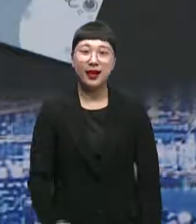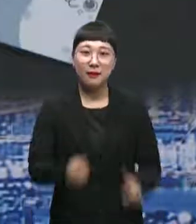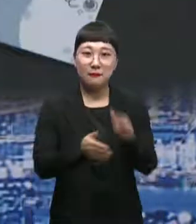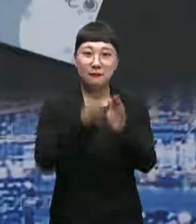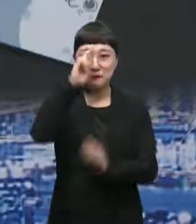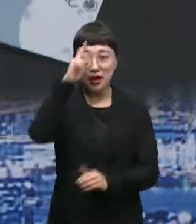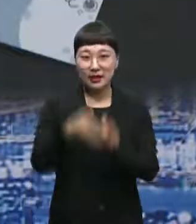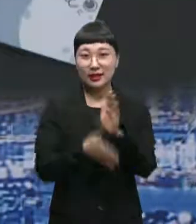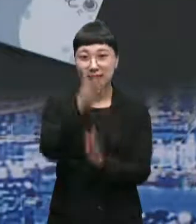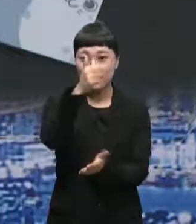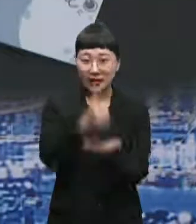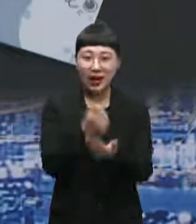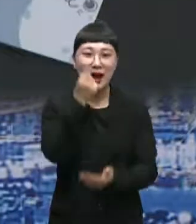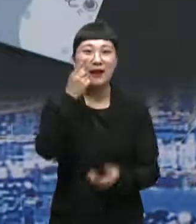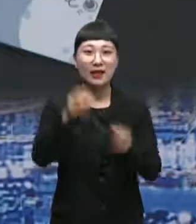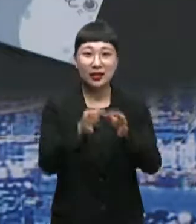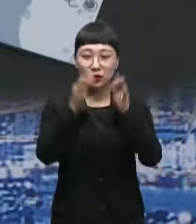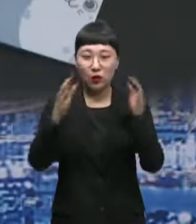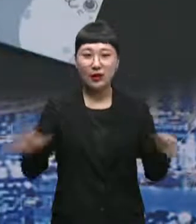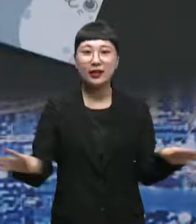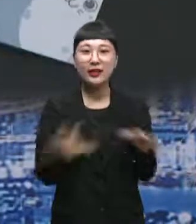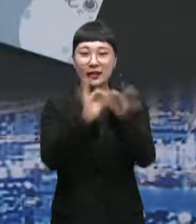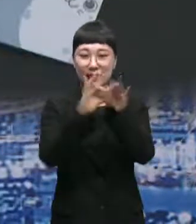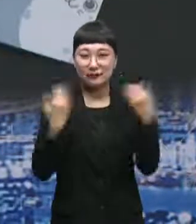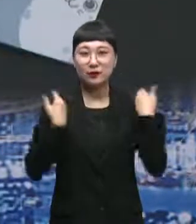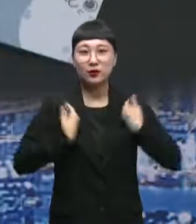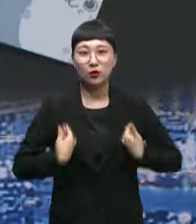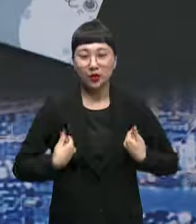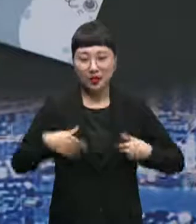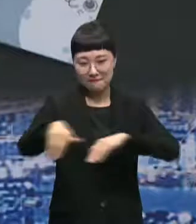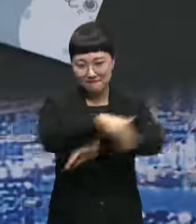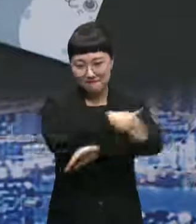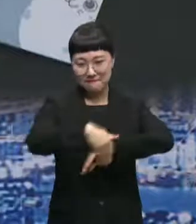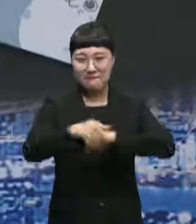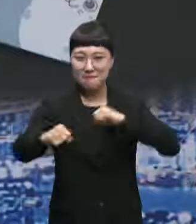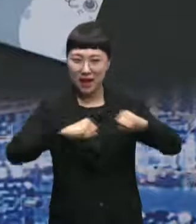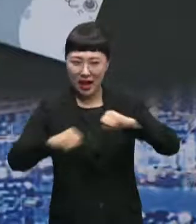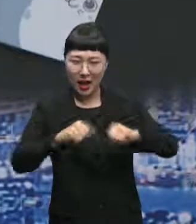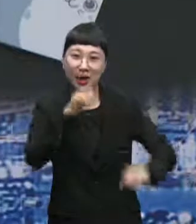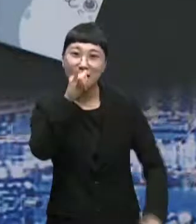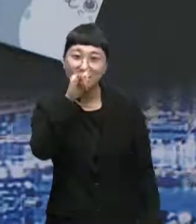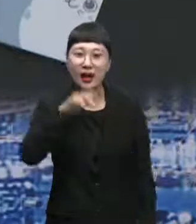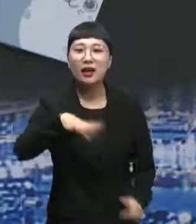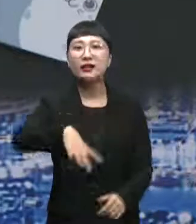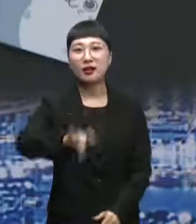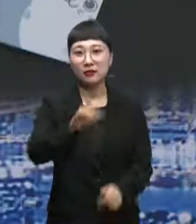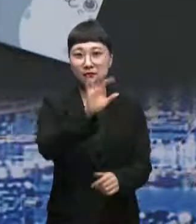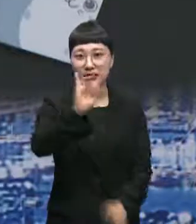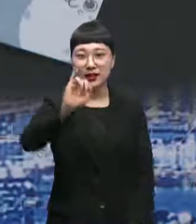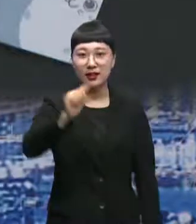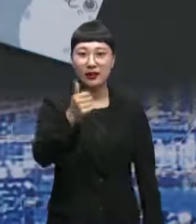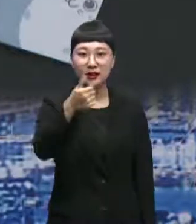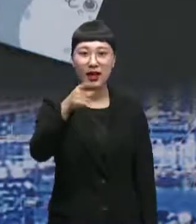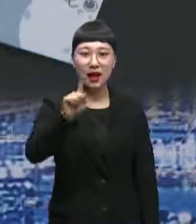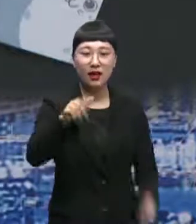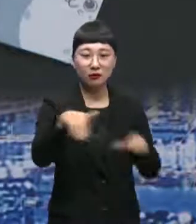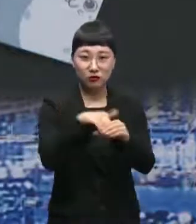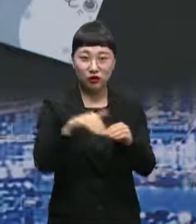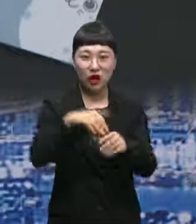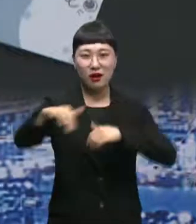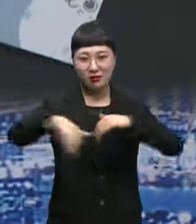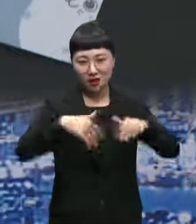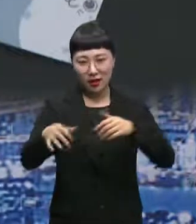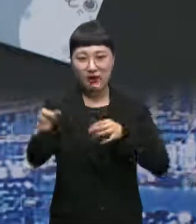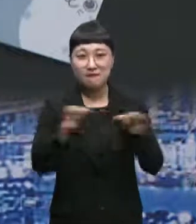박남춘 인천시장이 한 달여간 이음조끼 대장정에 나섰습니다. 그 첫 일정으로 인하문화의 거리상가를 방문했는데요.